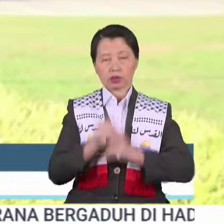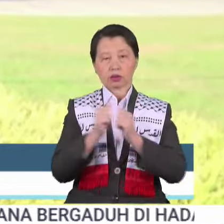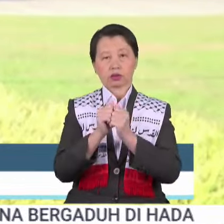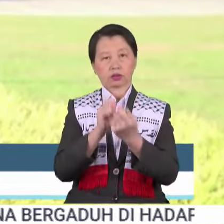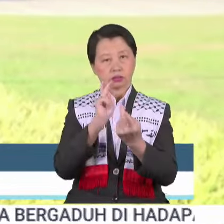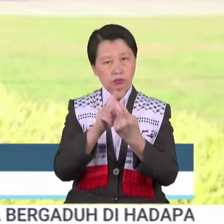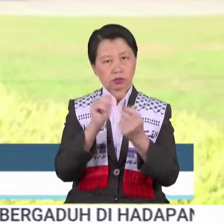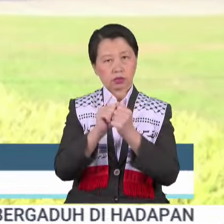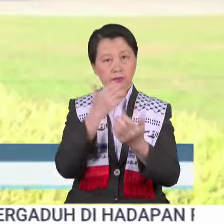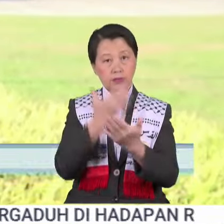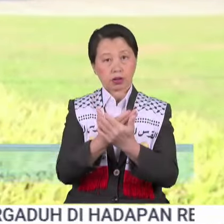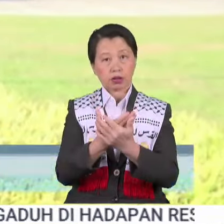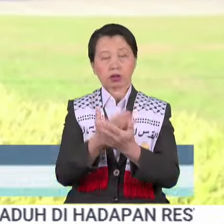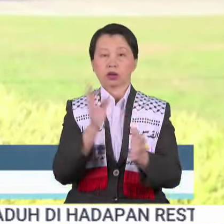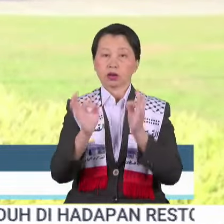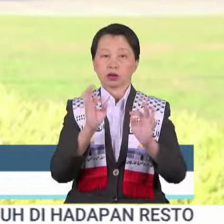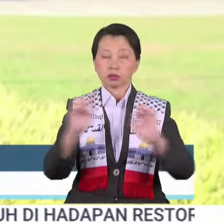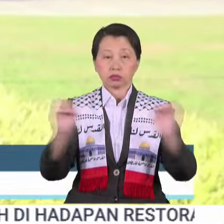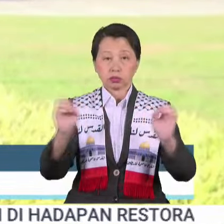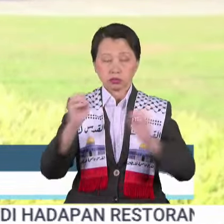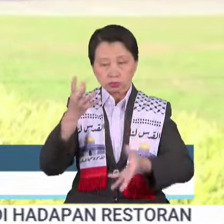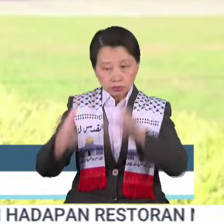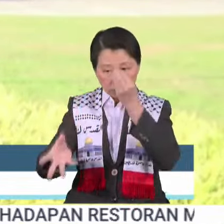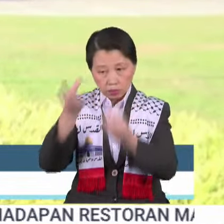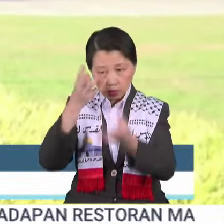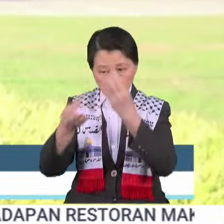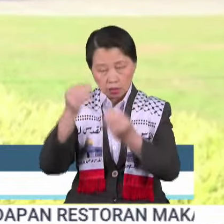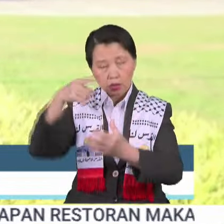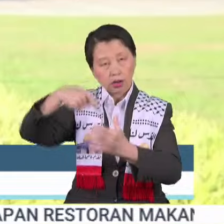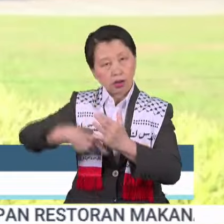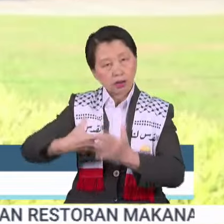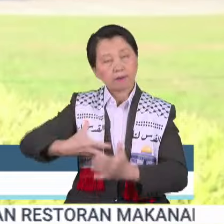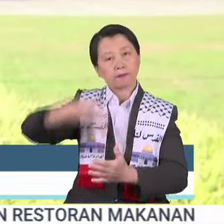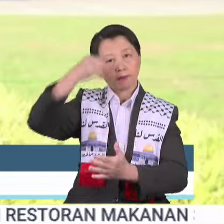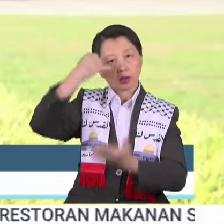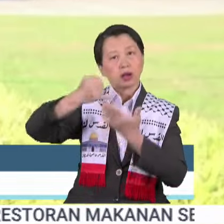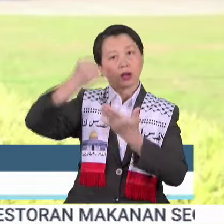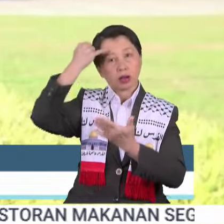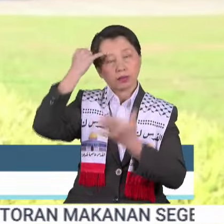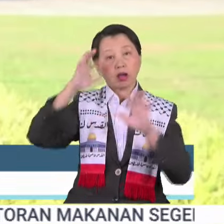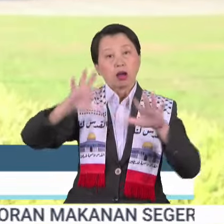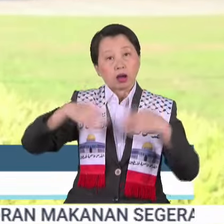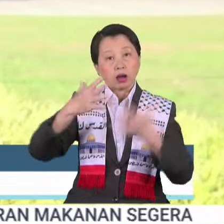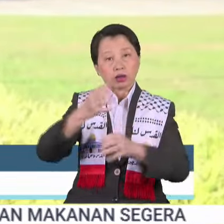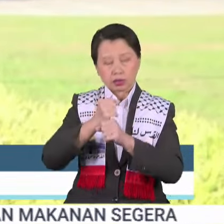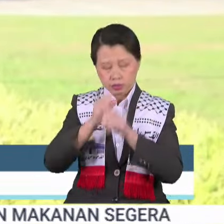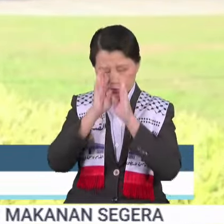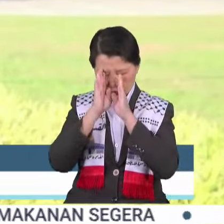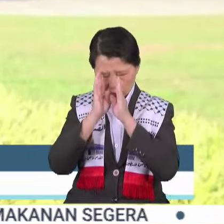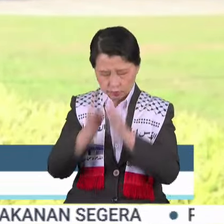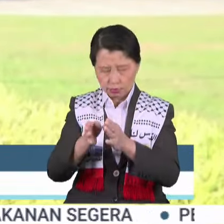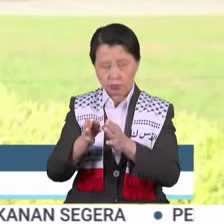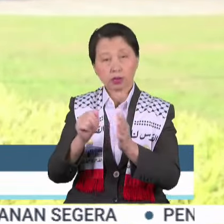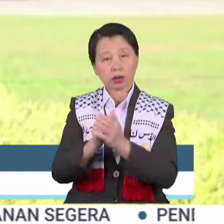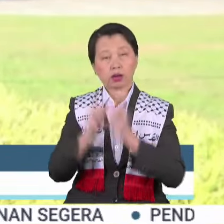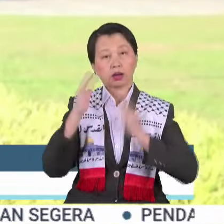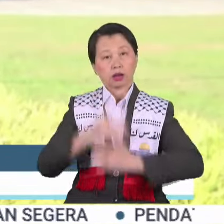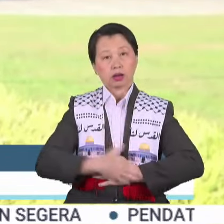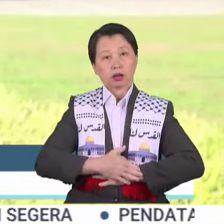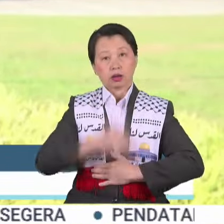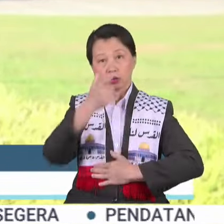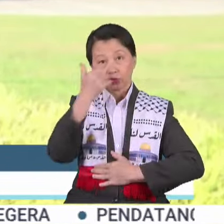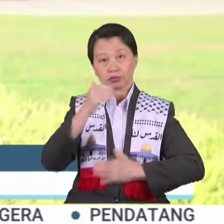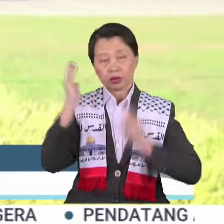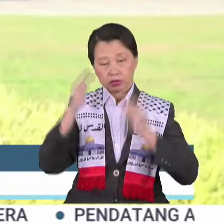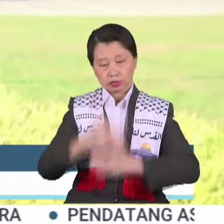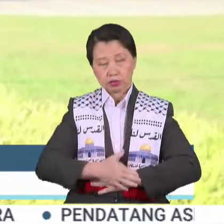dengan baik. Kalau kita tidak tahu, kita pelajari, mendalami ilmu-ilmu bagaimana untuk mendapatkan khusyuk di dalam solat itu. Kerana sesungguhnya